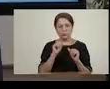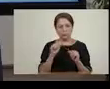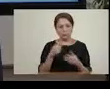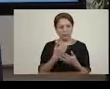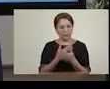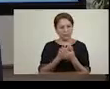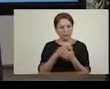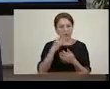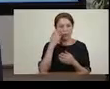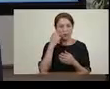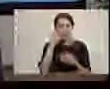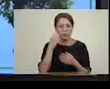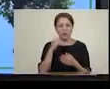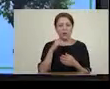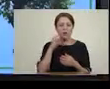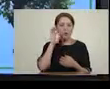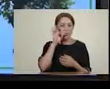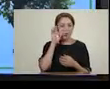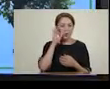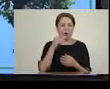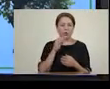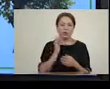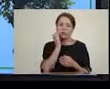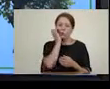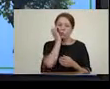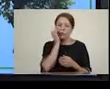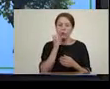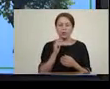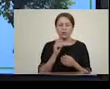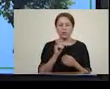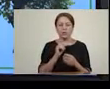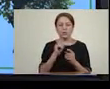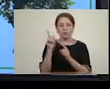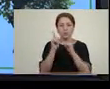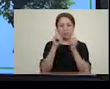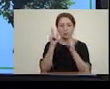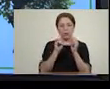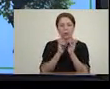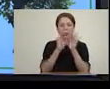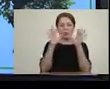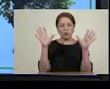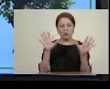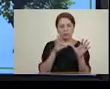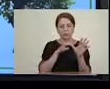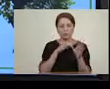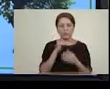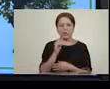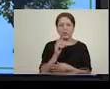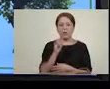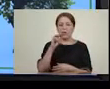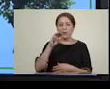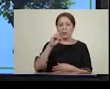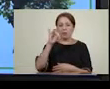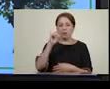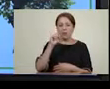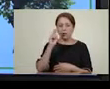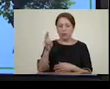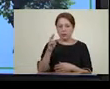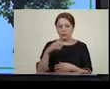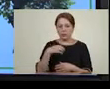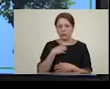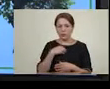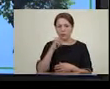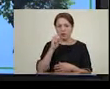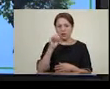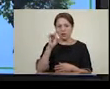olma, o'rik, yong'oq va shaftolning shoxshabbalari yoyiq holatda bo'lsa, terak va asosan